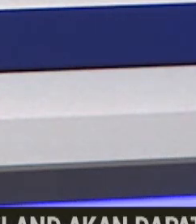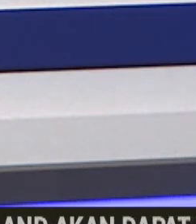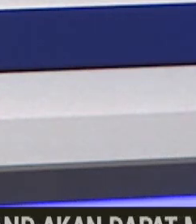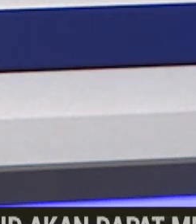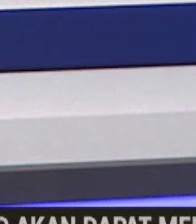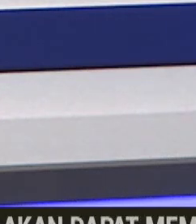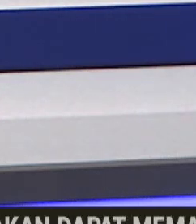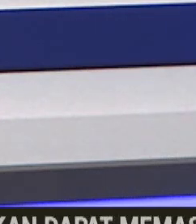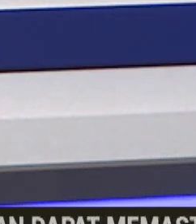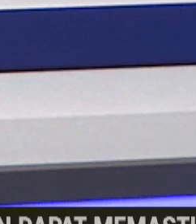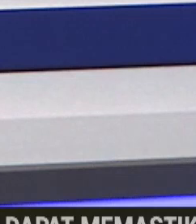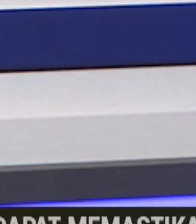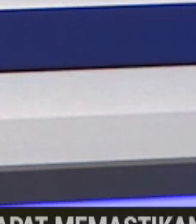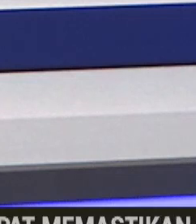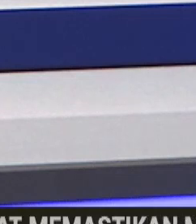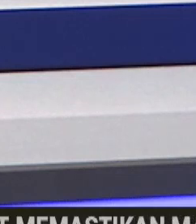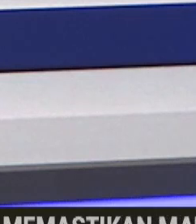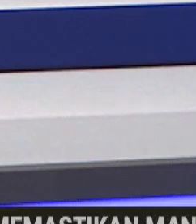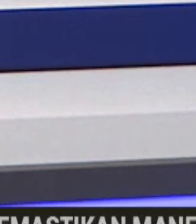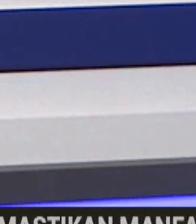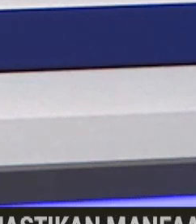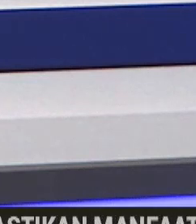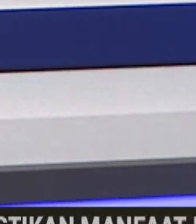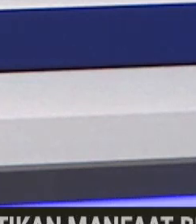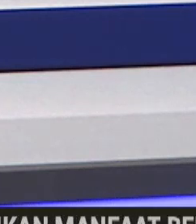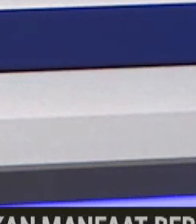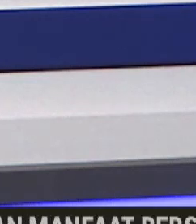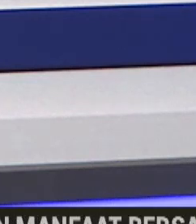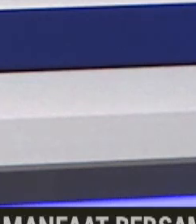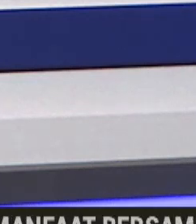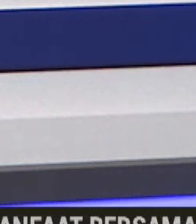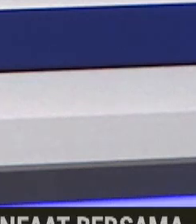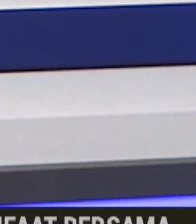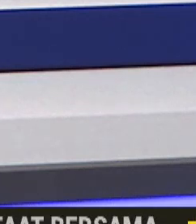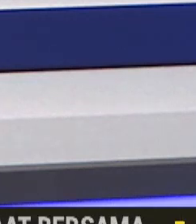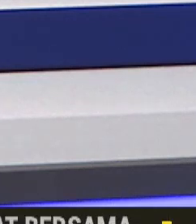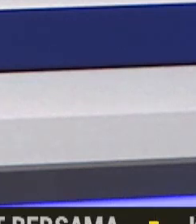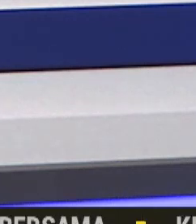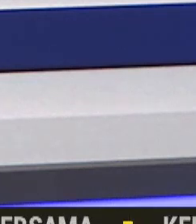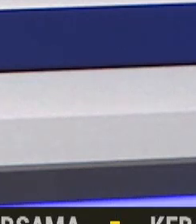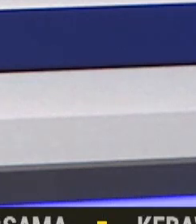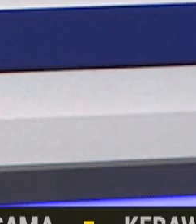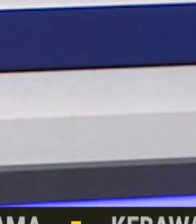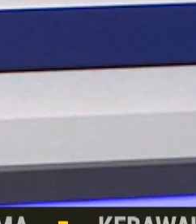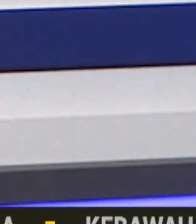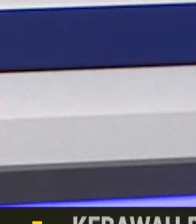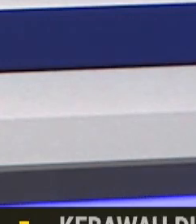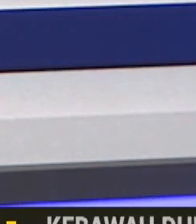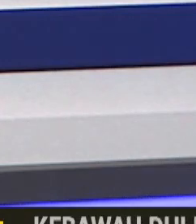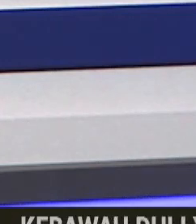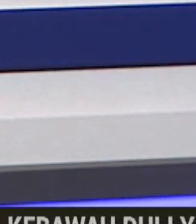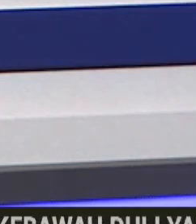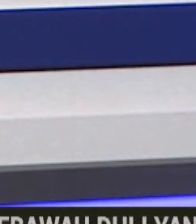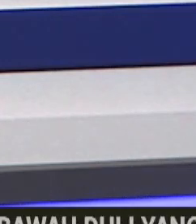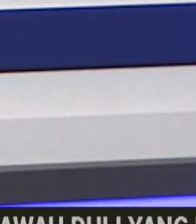ACCG, sementara pasukan Medling Solution menentang Patriots. Perlawanan berlangsung di gelanggang bola keranjang Batu Bersurat,